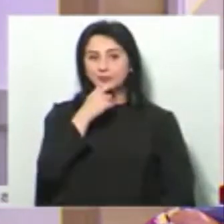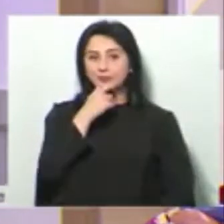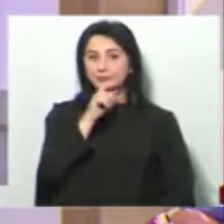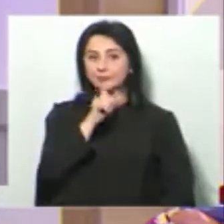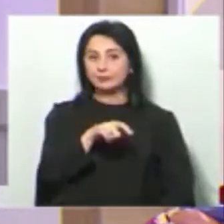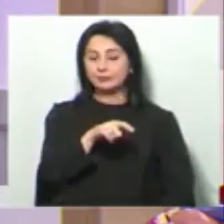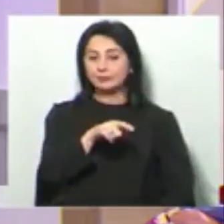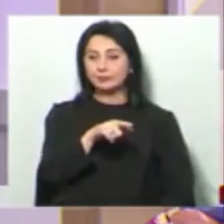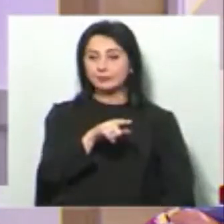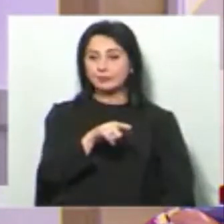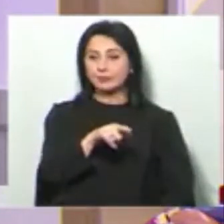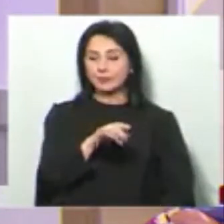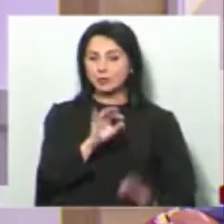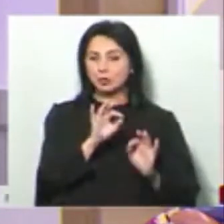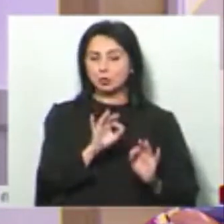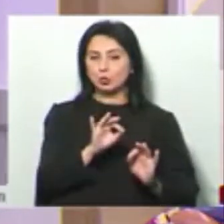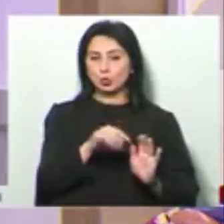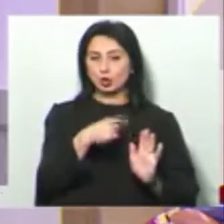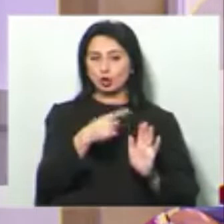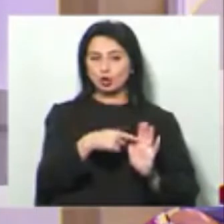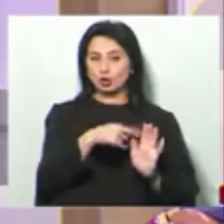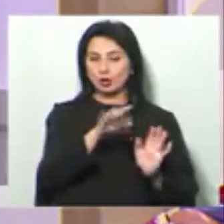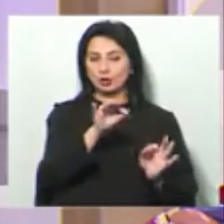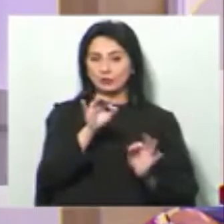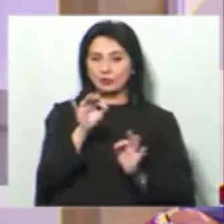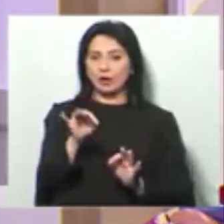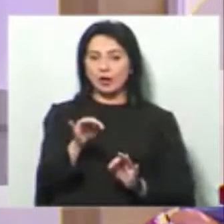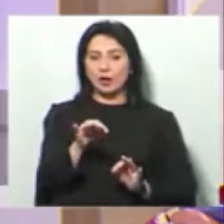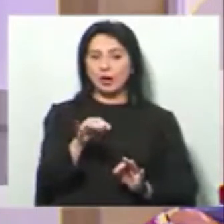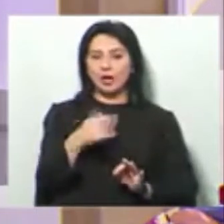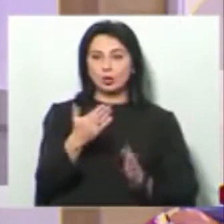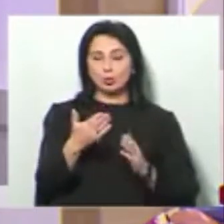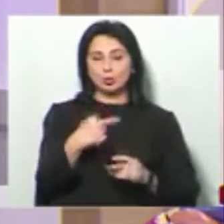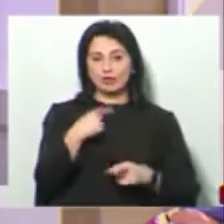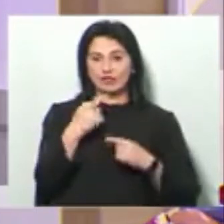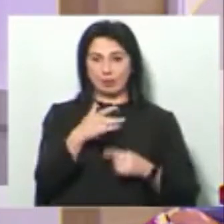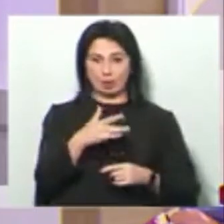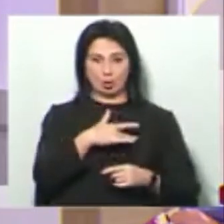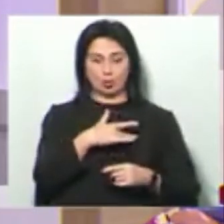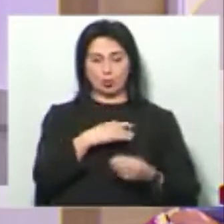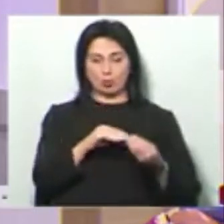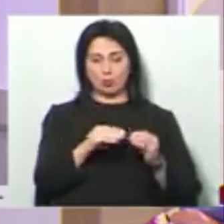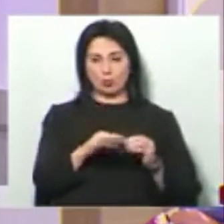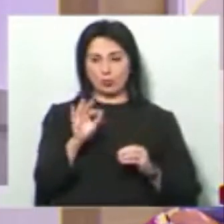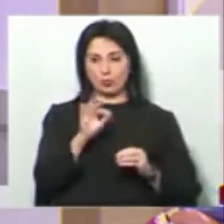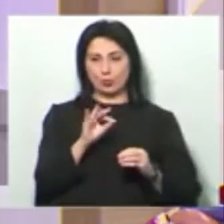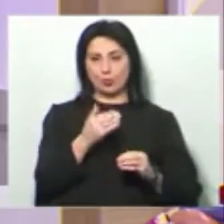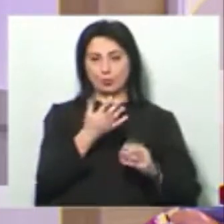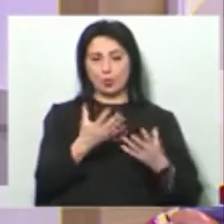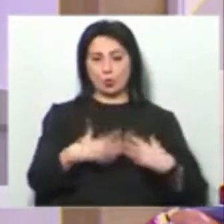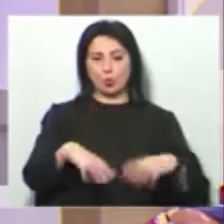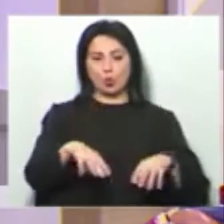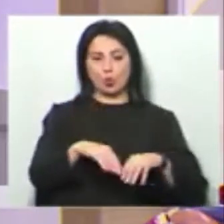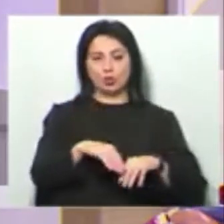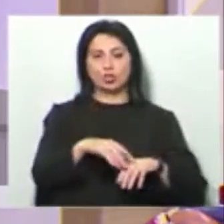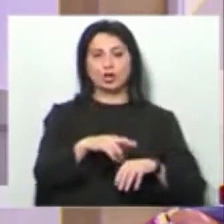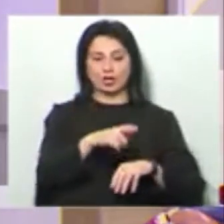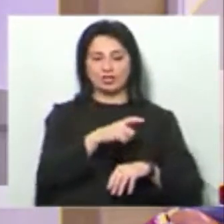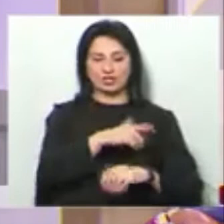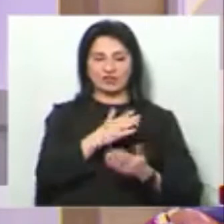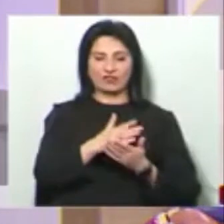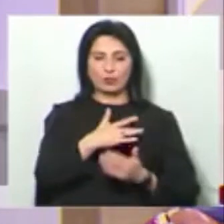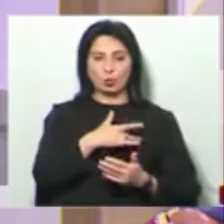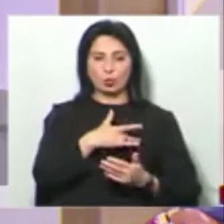Მაყურებელს გაუჩნდა სრულიად ლოგიკურად კითხვა, თუ ჩვენ ვაპარაკობთ გულის პრობლემაზე, მის ოჯახის წევრს აქვს გულის უკმარისობა